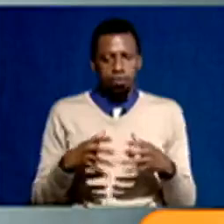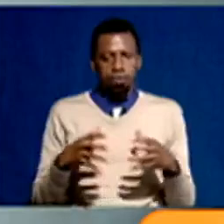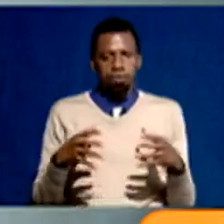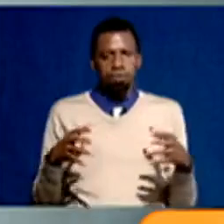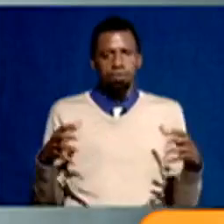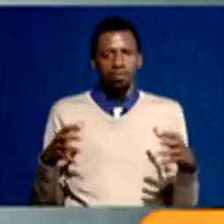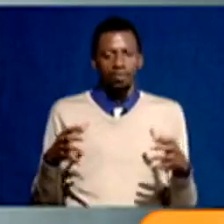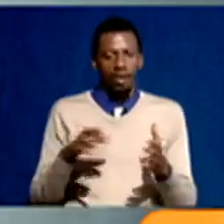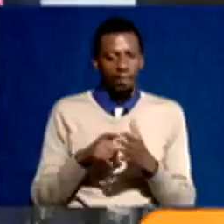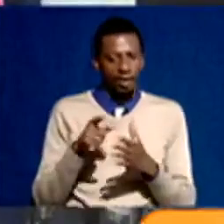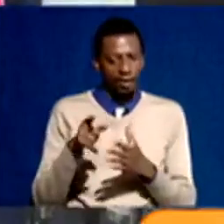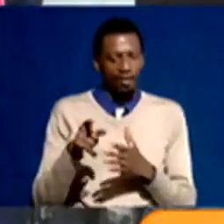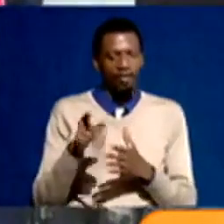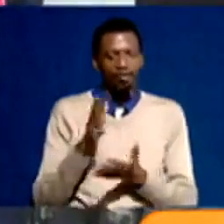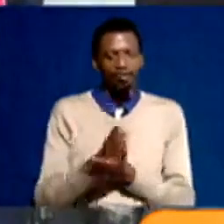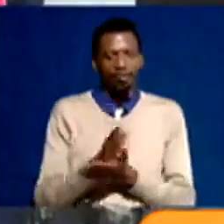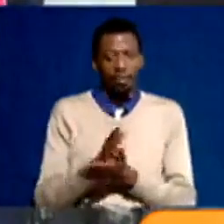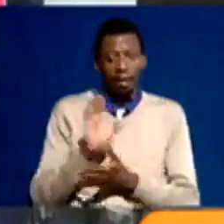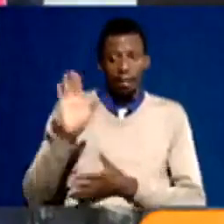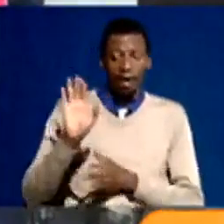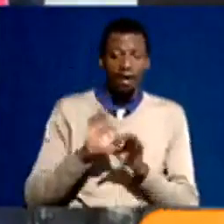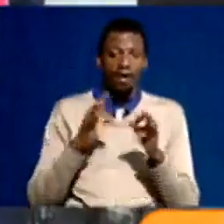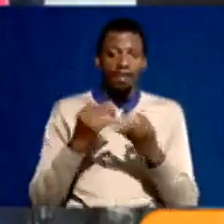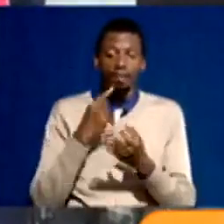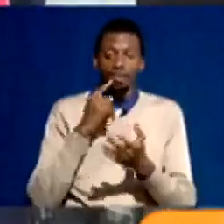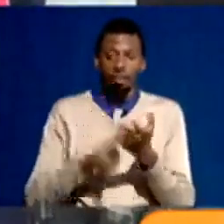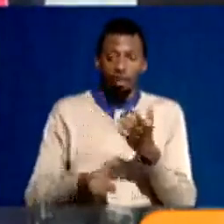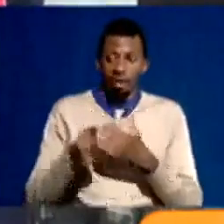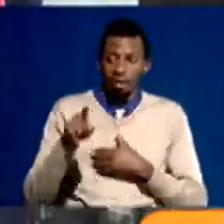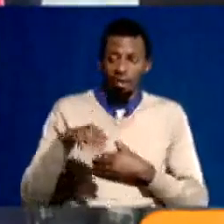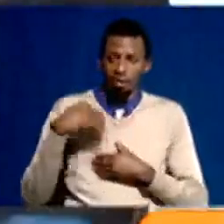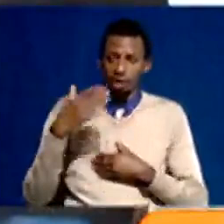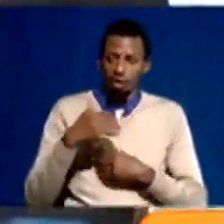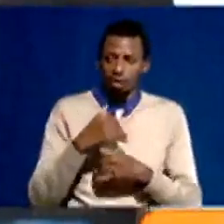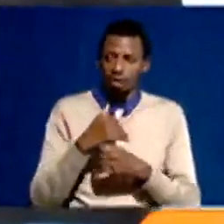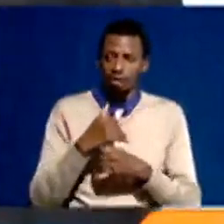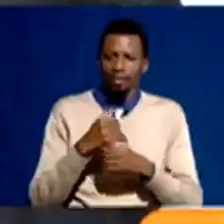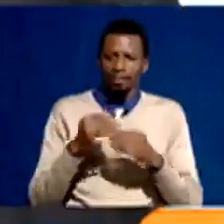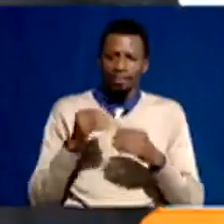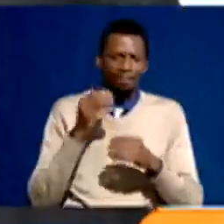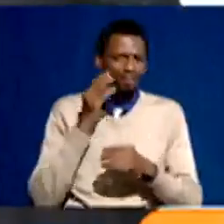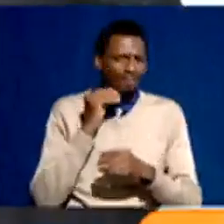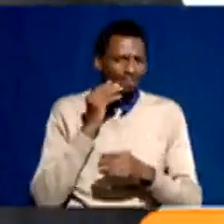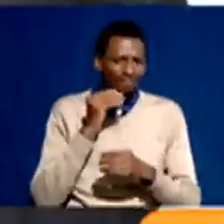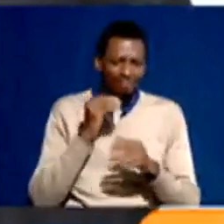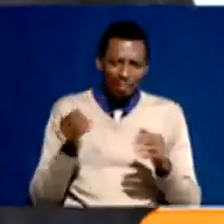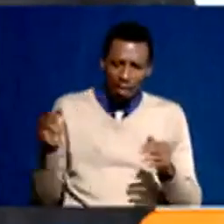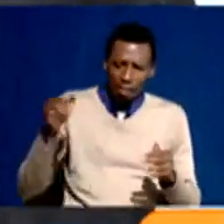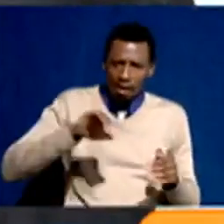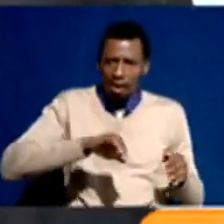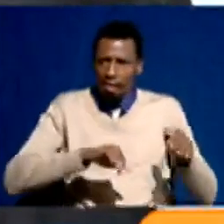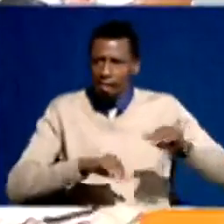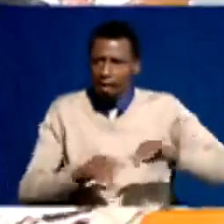kuwa mtu amemeza maji. Kulingana na familia, marehemu ana uzoefu mkubwa wa kuogelea, na kukiri waliachwa na maswali mengi